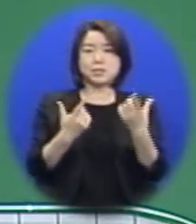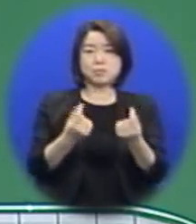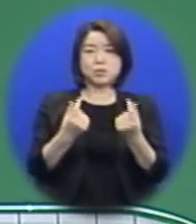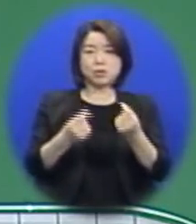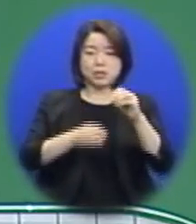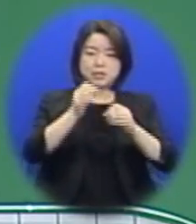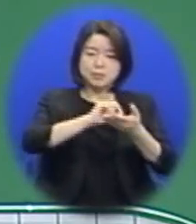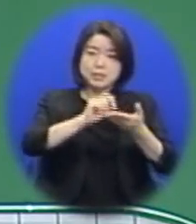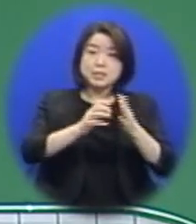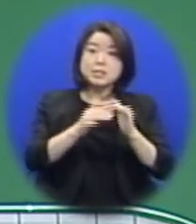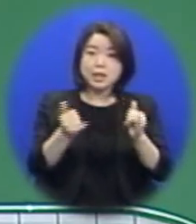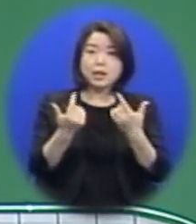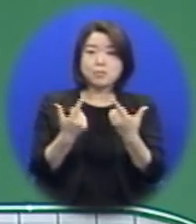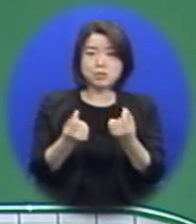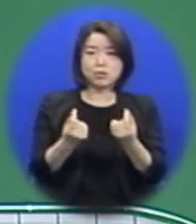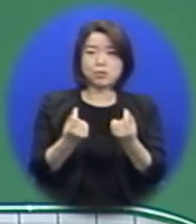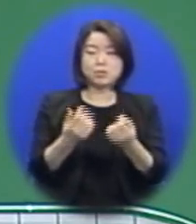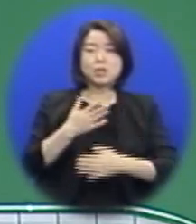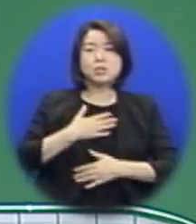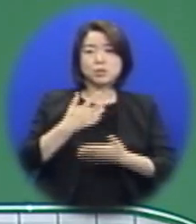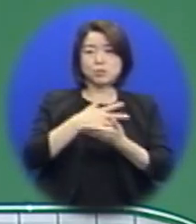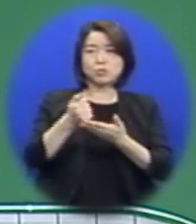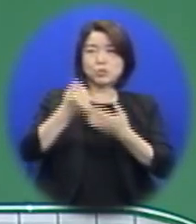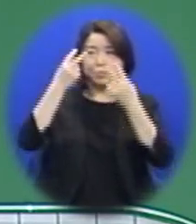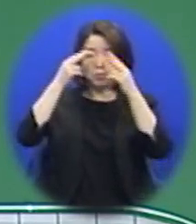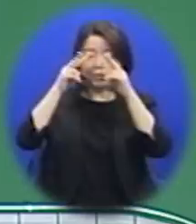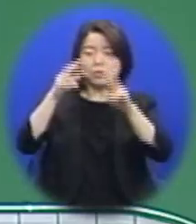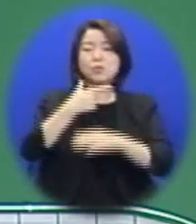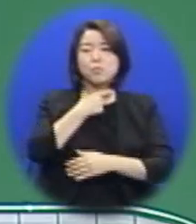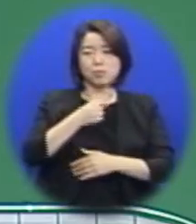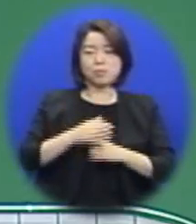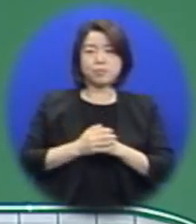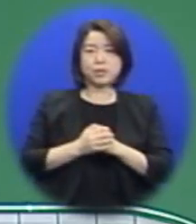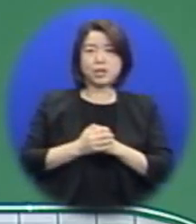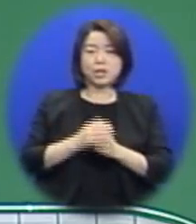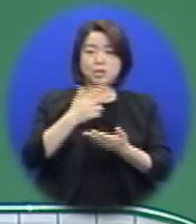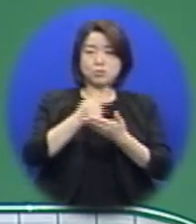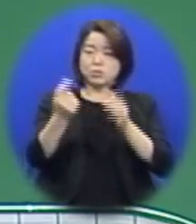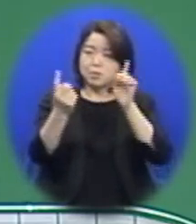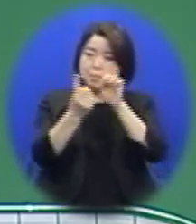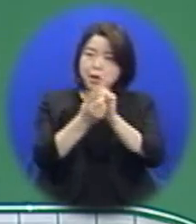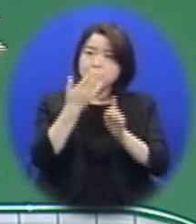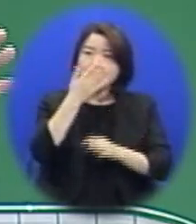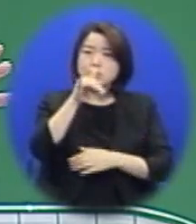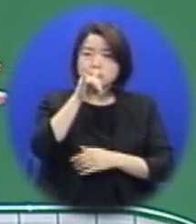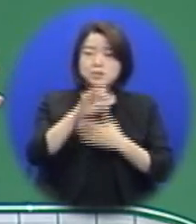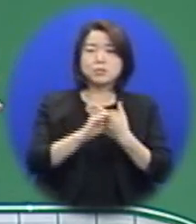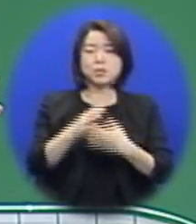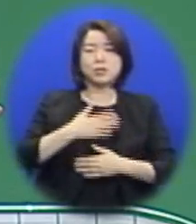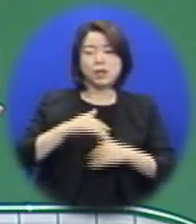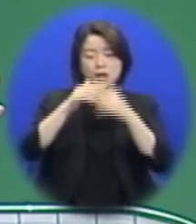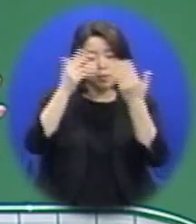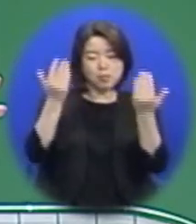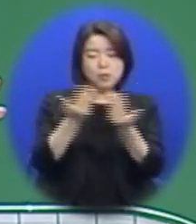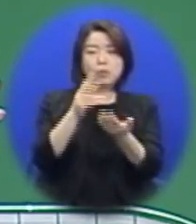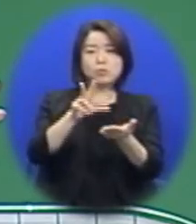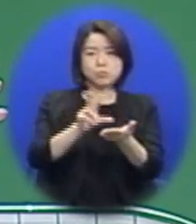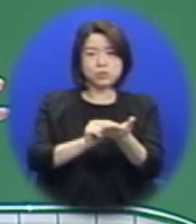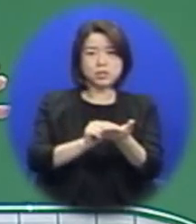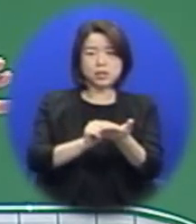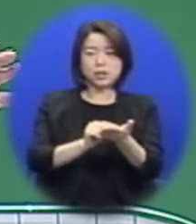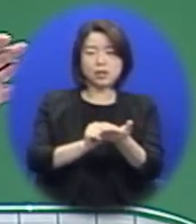시편 기자처럼 저는 주님의 얼굴을 구한, 주님을 만날 수 있으면 내 모든 문제는 문제가 안